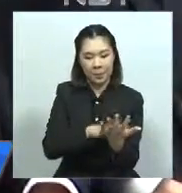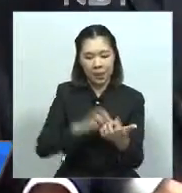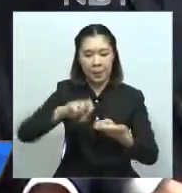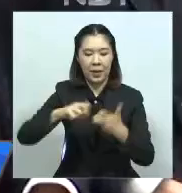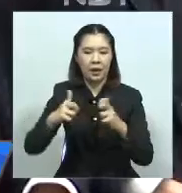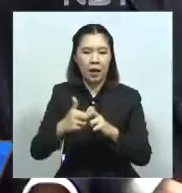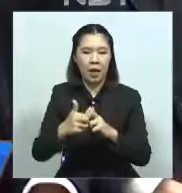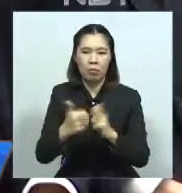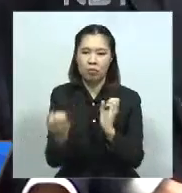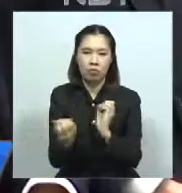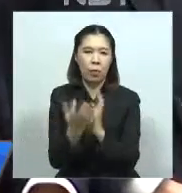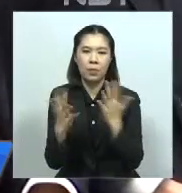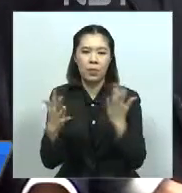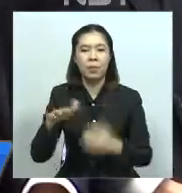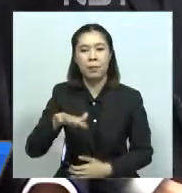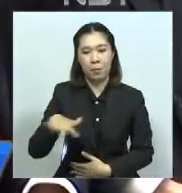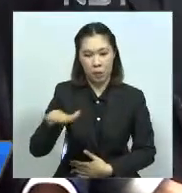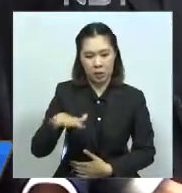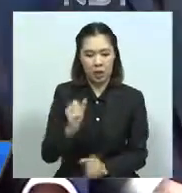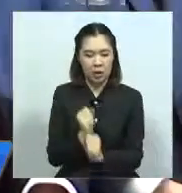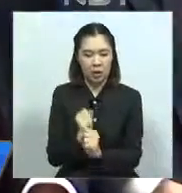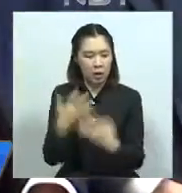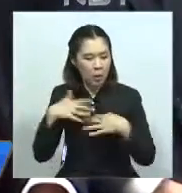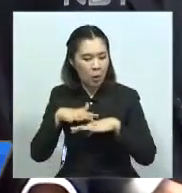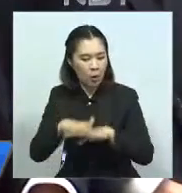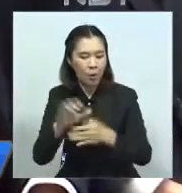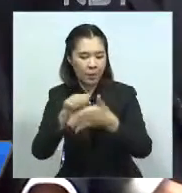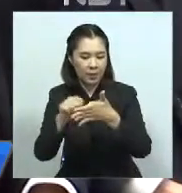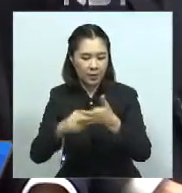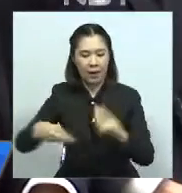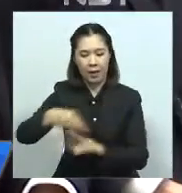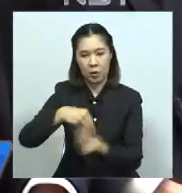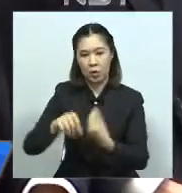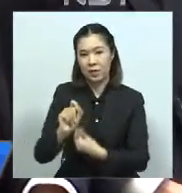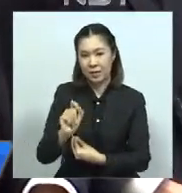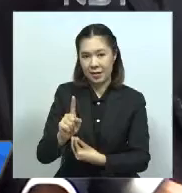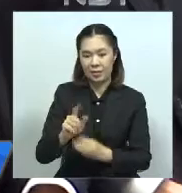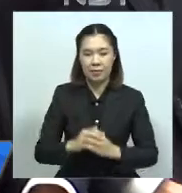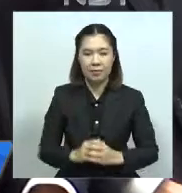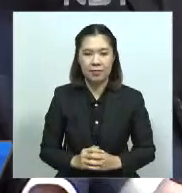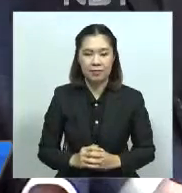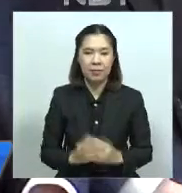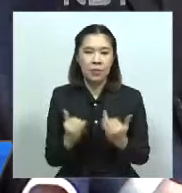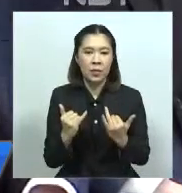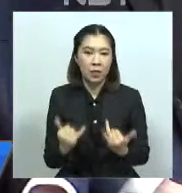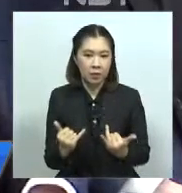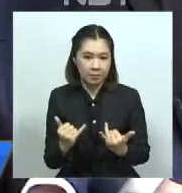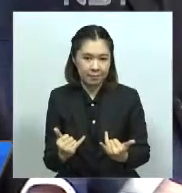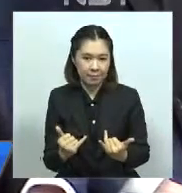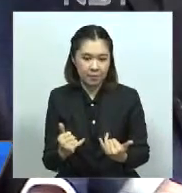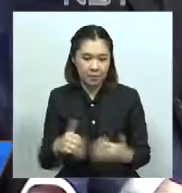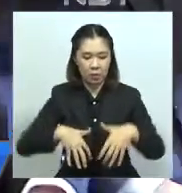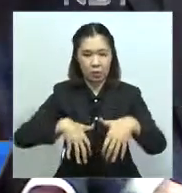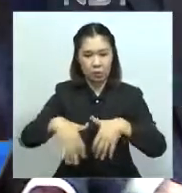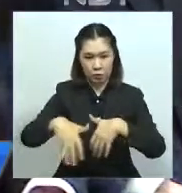กติเราจะได้ทำงานกันในการแก้ไขปัญหาเศรษฐกิจแล้วก็โดยเฉพาะอย่างยิ่งนะครับขณะนี้เนี่ยพี่น้องประช